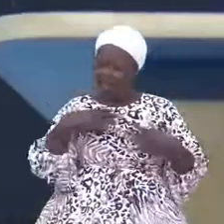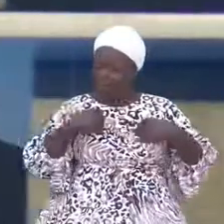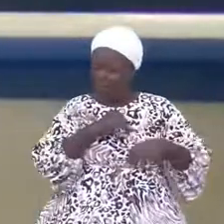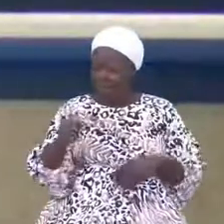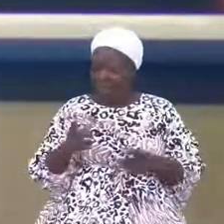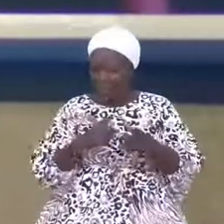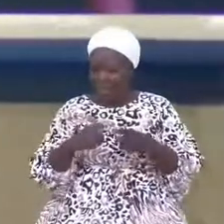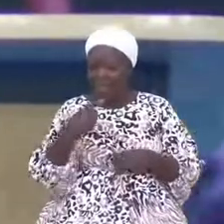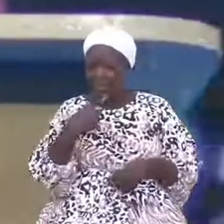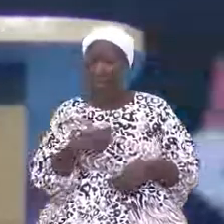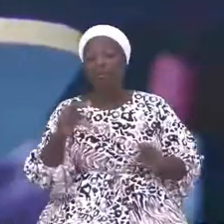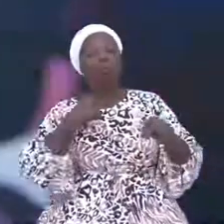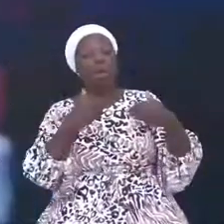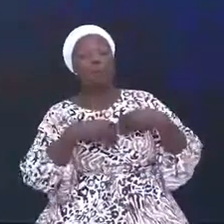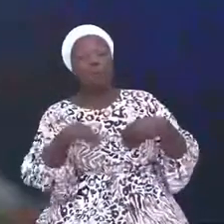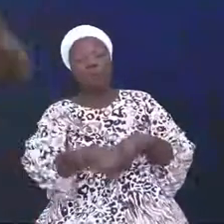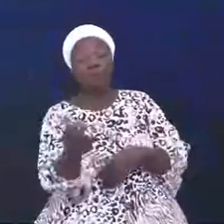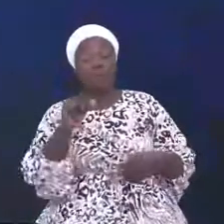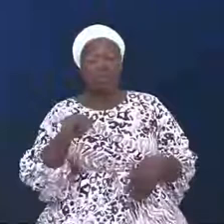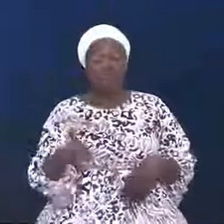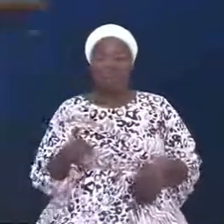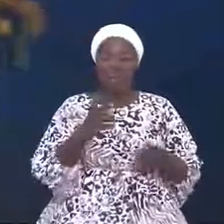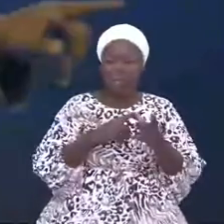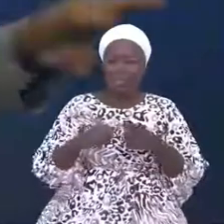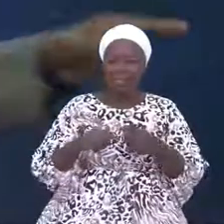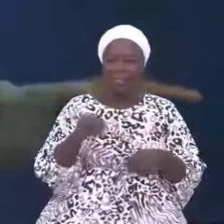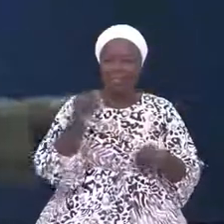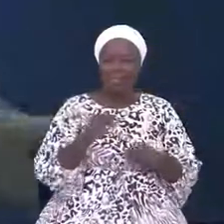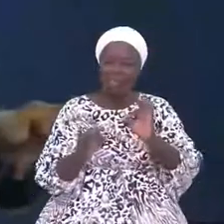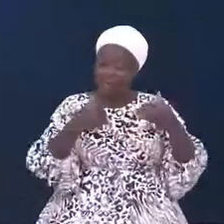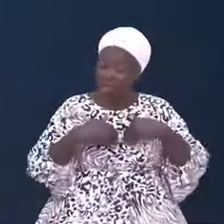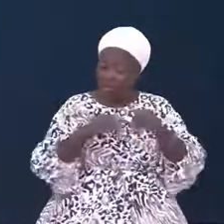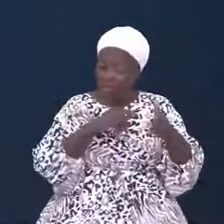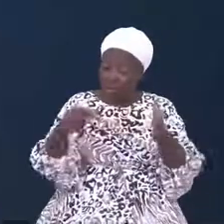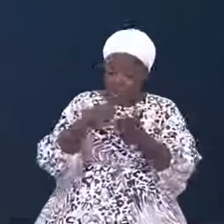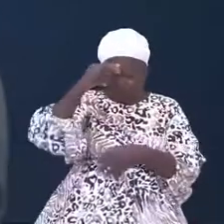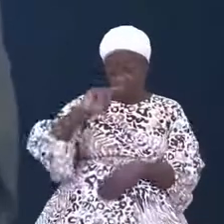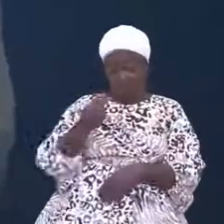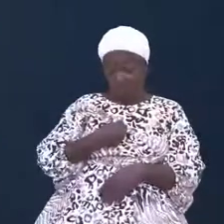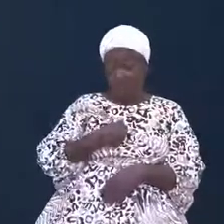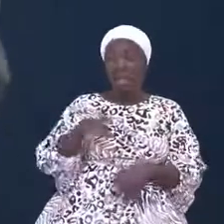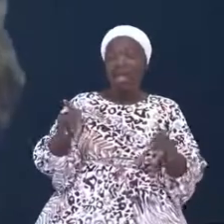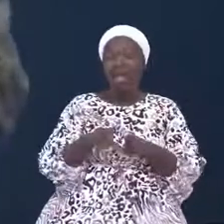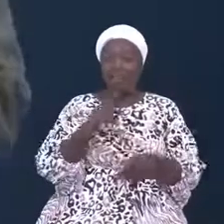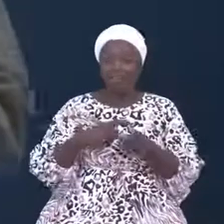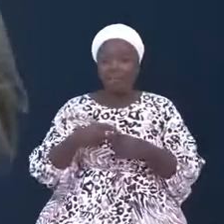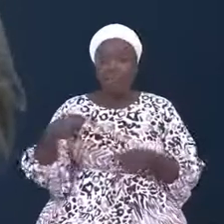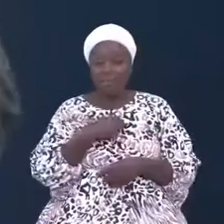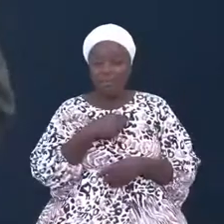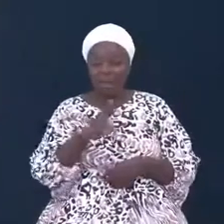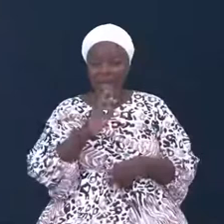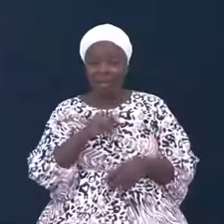vue et ils sont guéris. Ils ont dit, nous avons d'autres besoins. Alors, s'il a fait